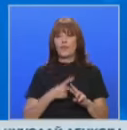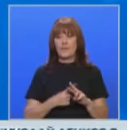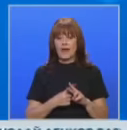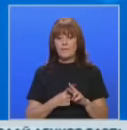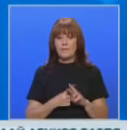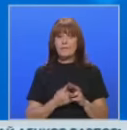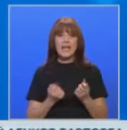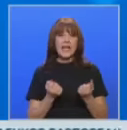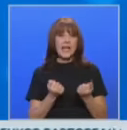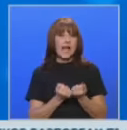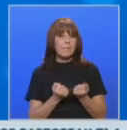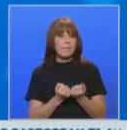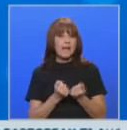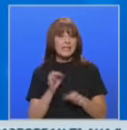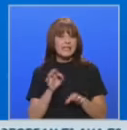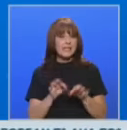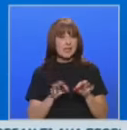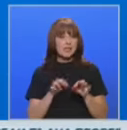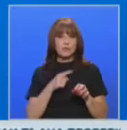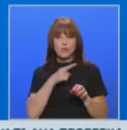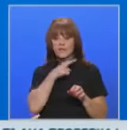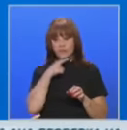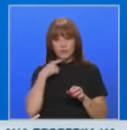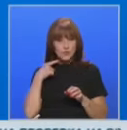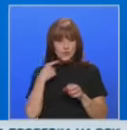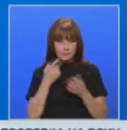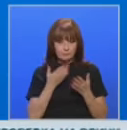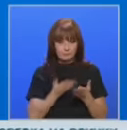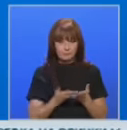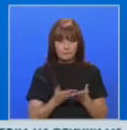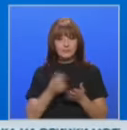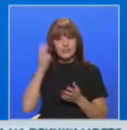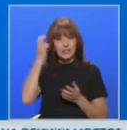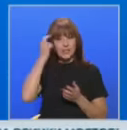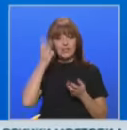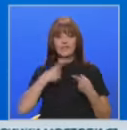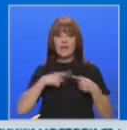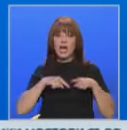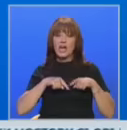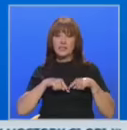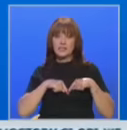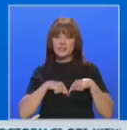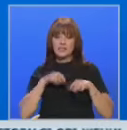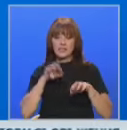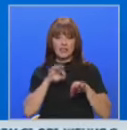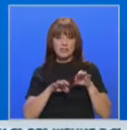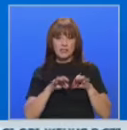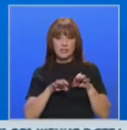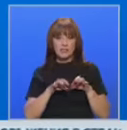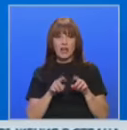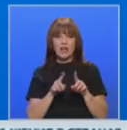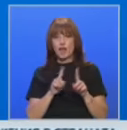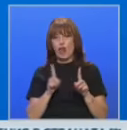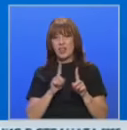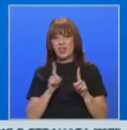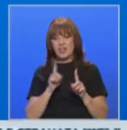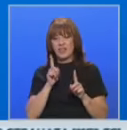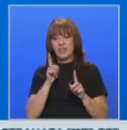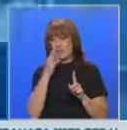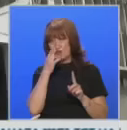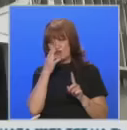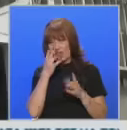Местни избори в Русия, включително в окупираните територии на Украина. Киев осъди вот като фиктивен, без стойност и като грубо нарушение